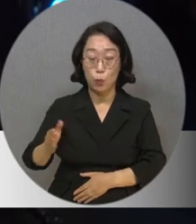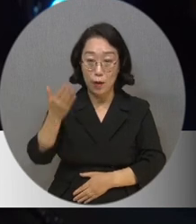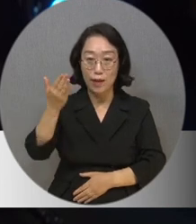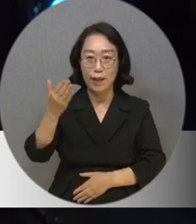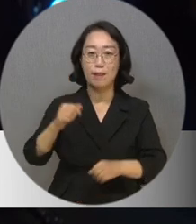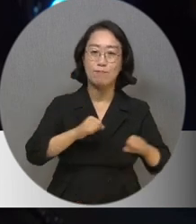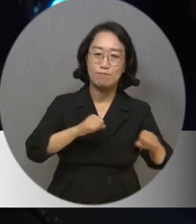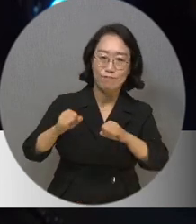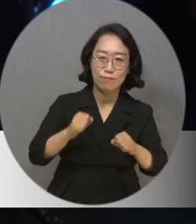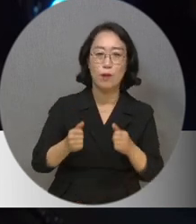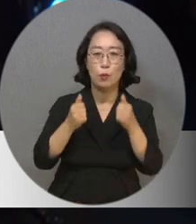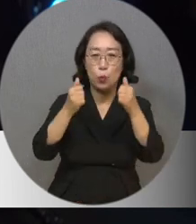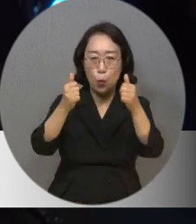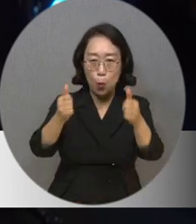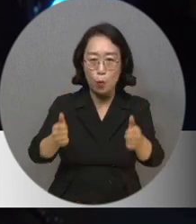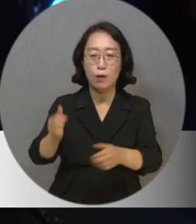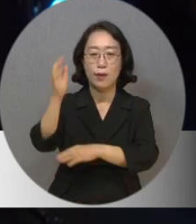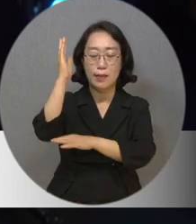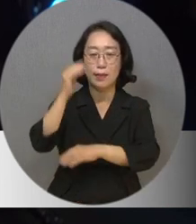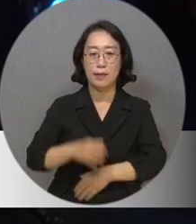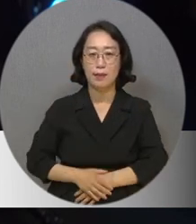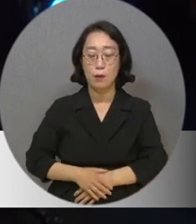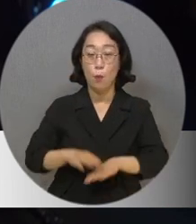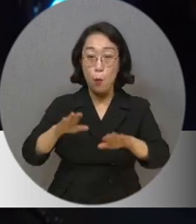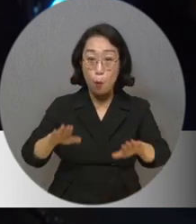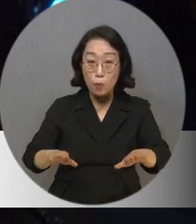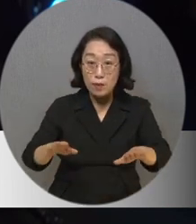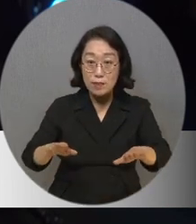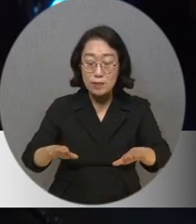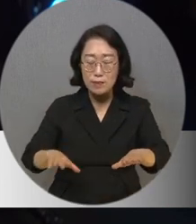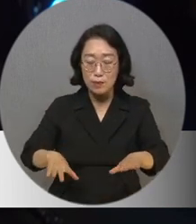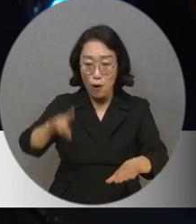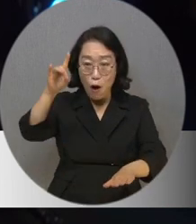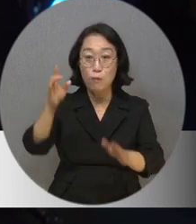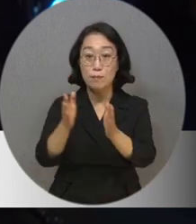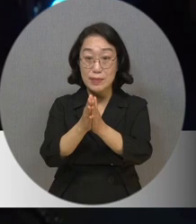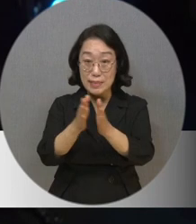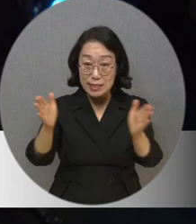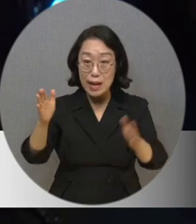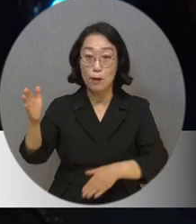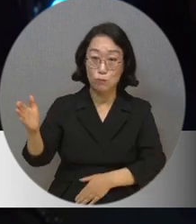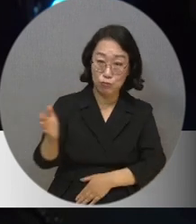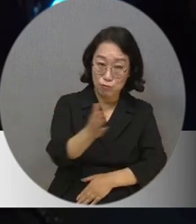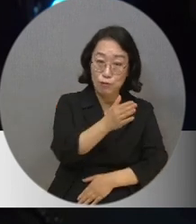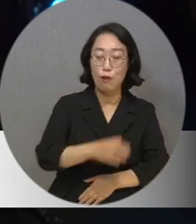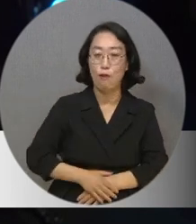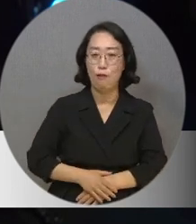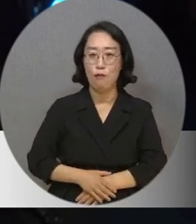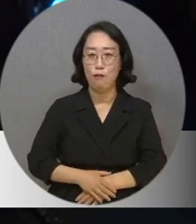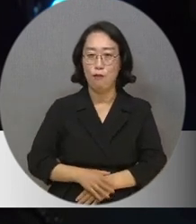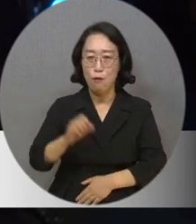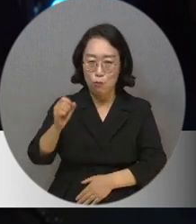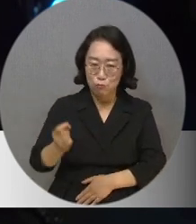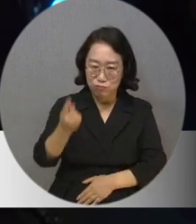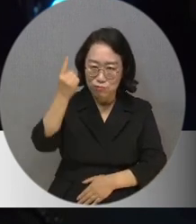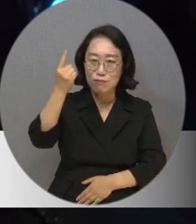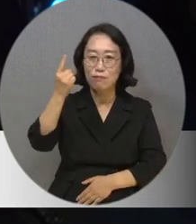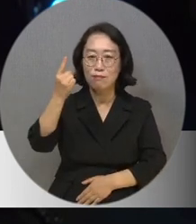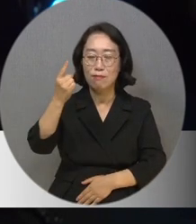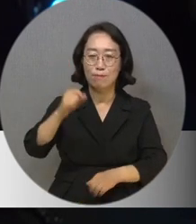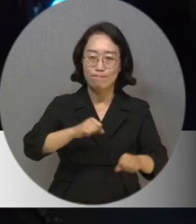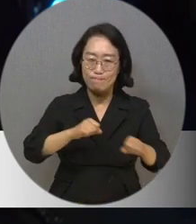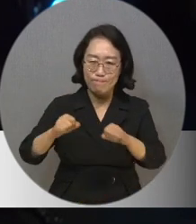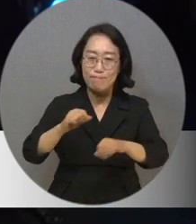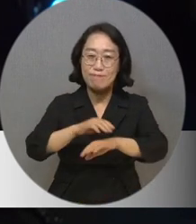앞장서 나가겠다 말씀을 드리고, 오늘 이 대회가 그 시초 발단이